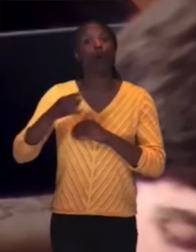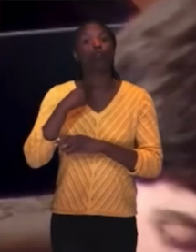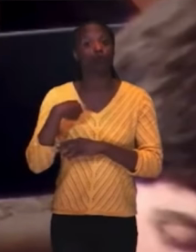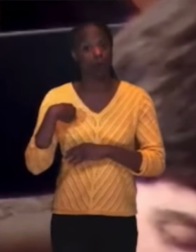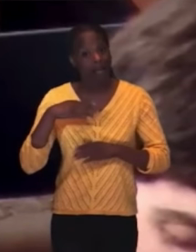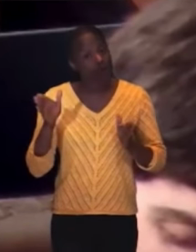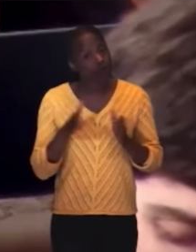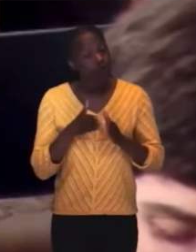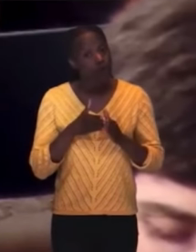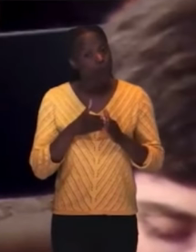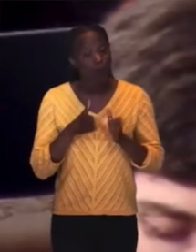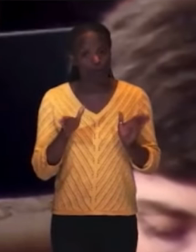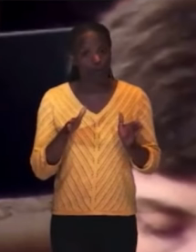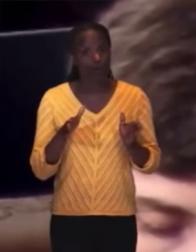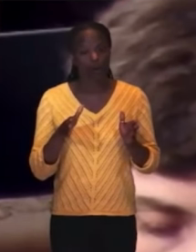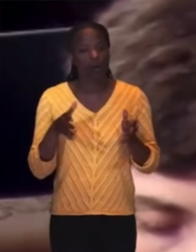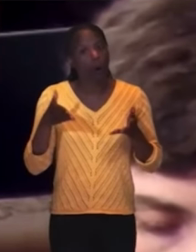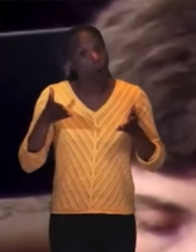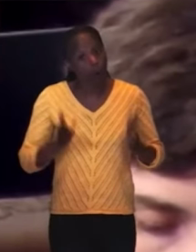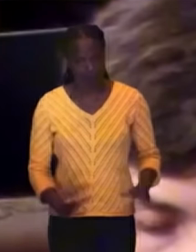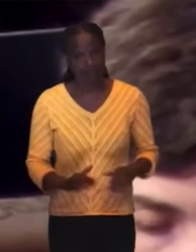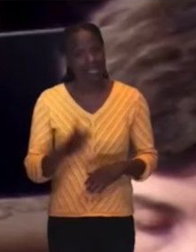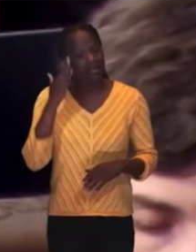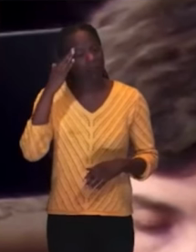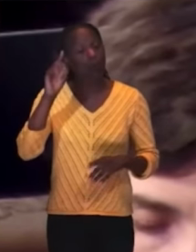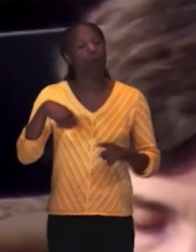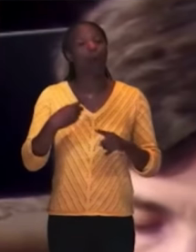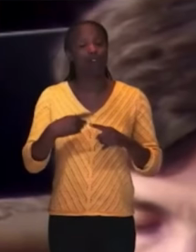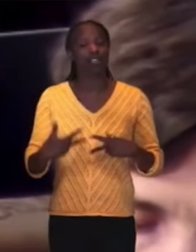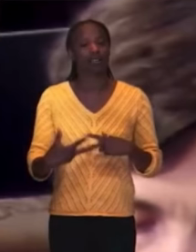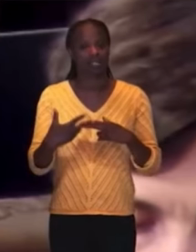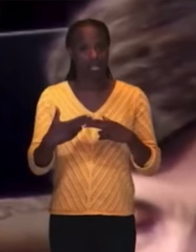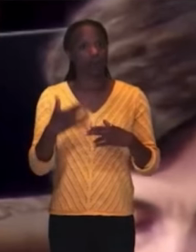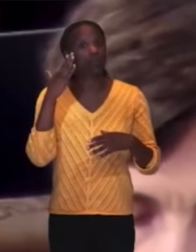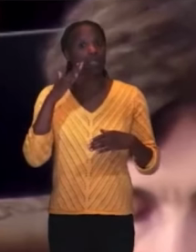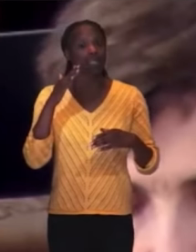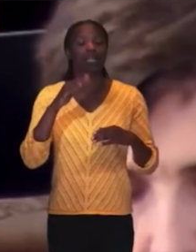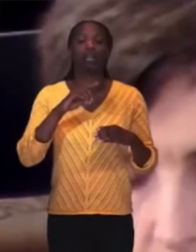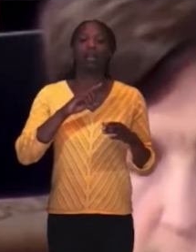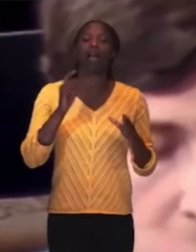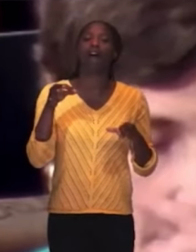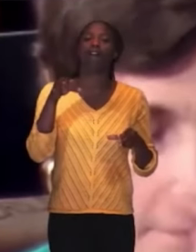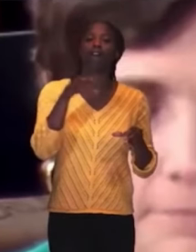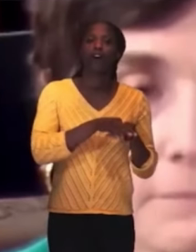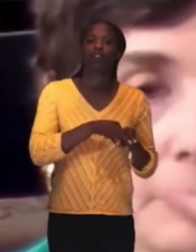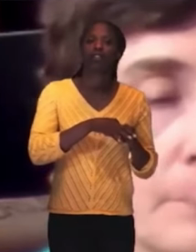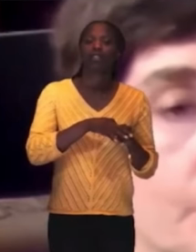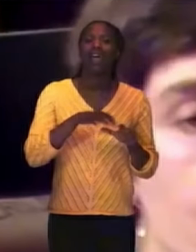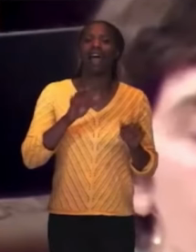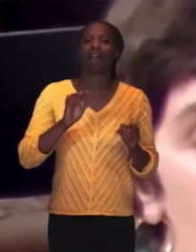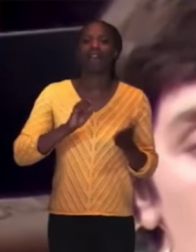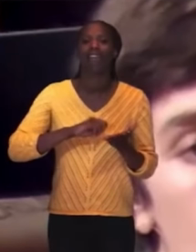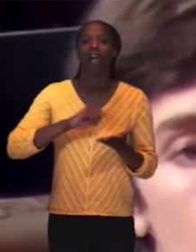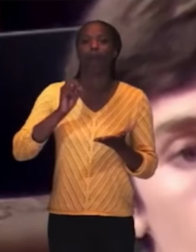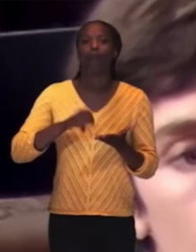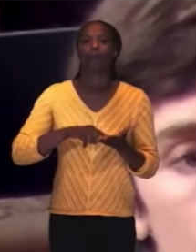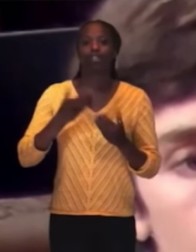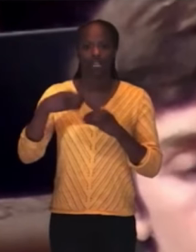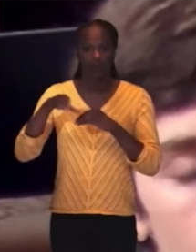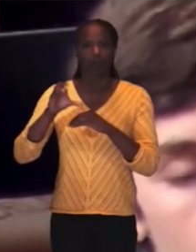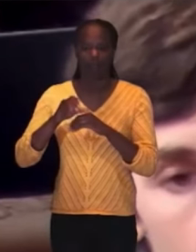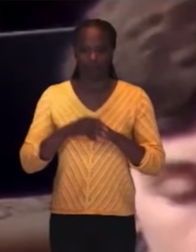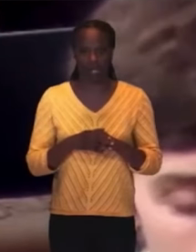prochaine séance, si toutefois il devait y avoir le vote du budget supplémentaire en juillet, ce qui serait logique d'ailleurs, après le compte administratif, qu'on